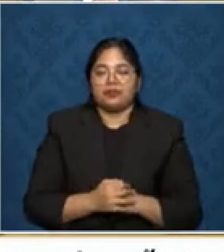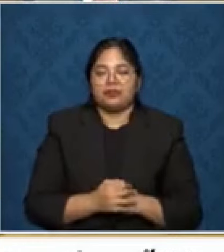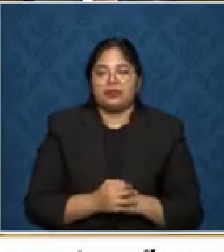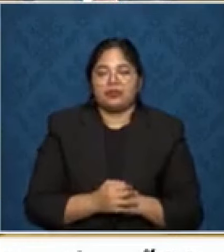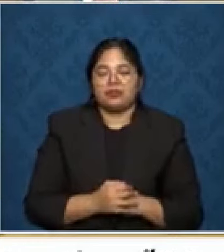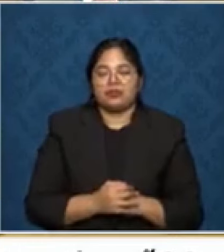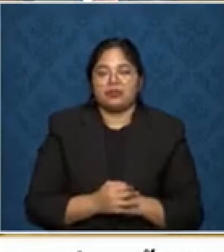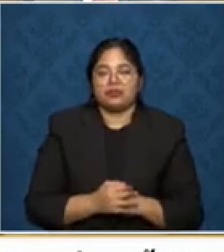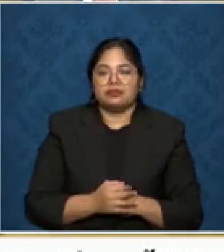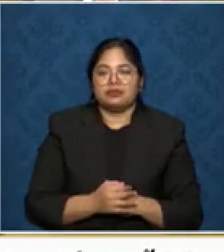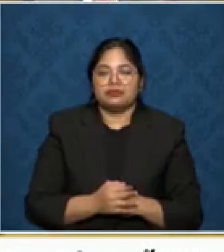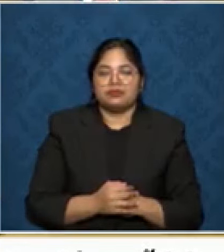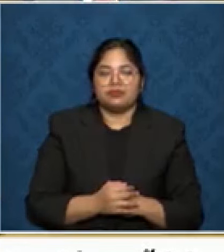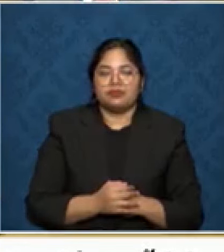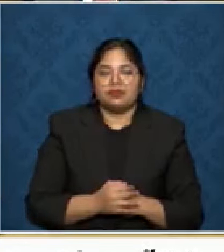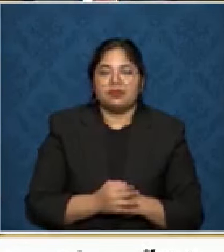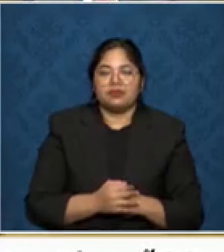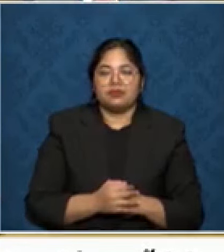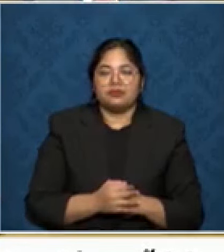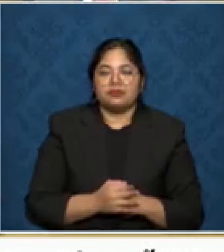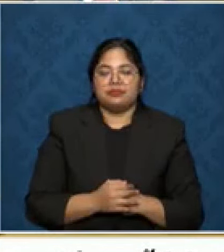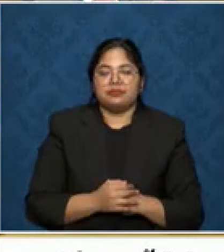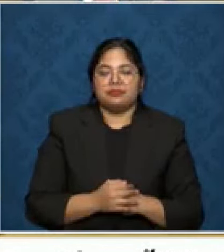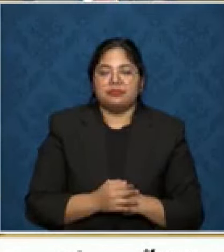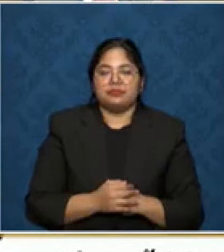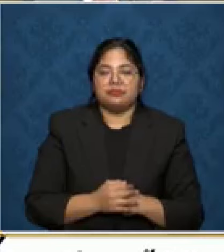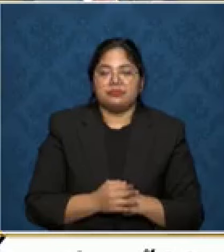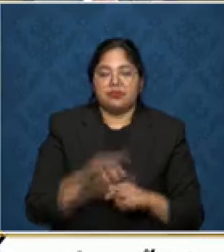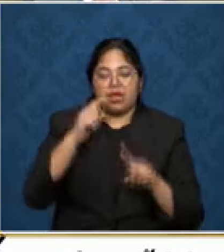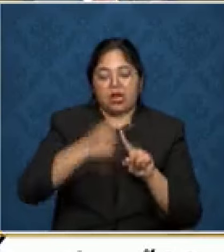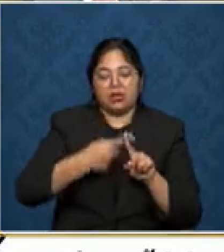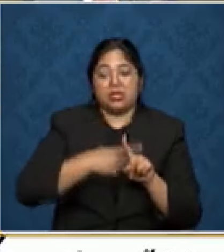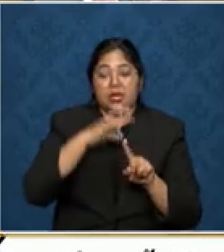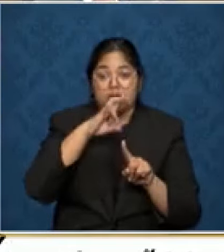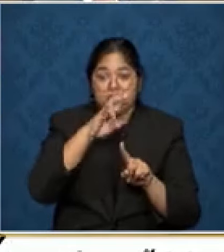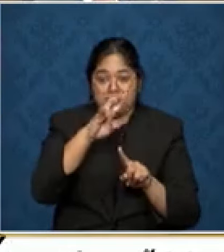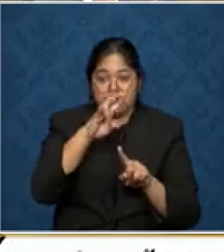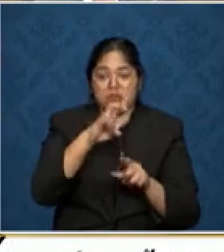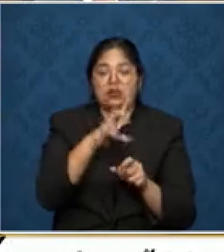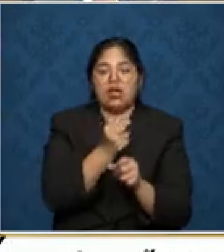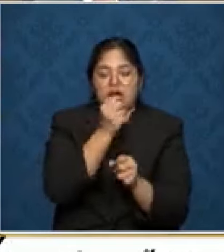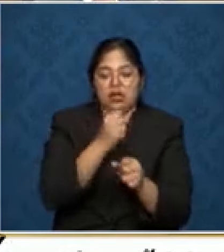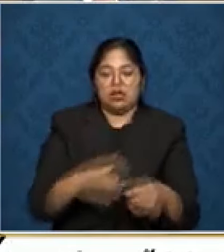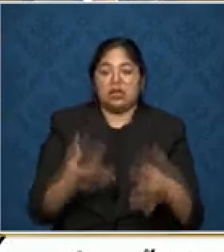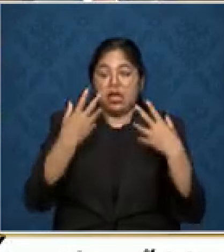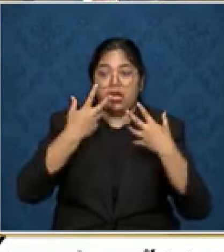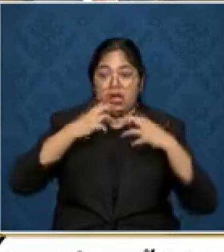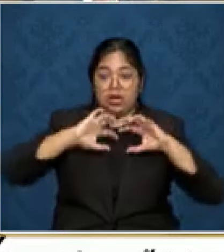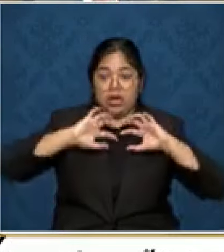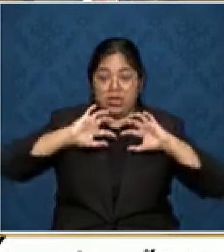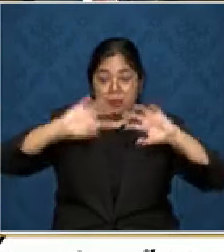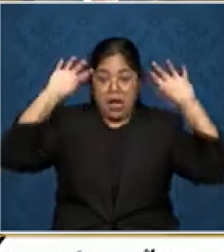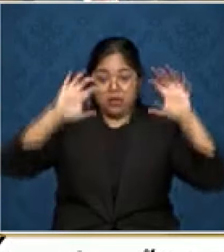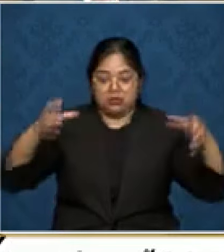ๆแต่เพียงว่าภาพรวม 7เดือนตั้งแต่รัฐบาลชุดนี้เข้ามา